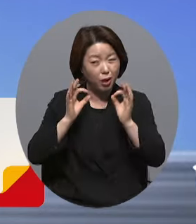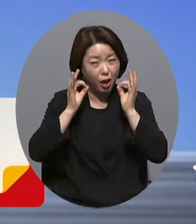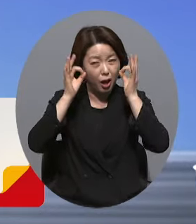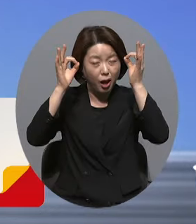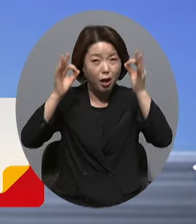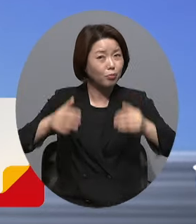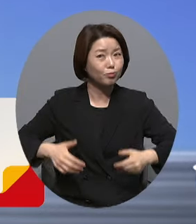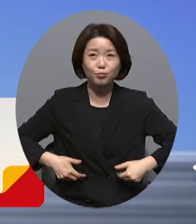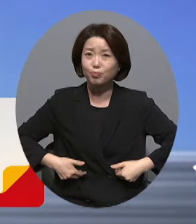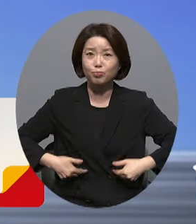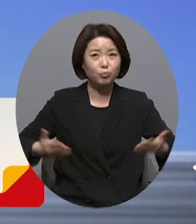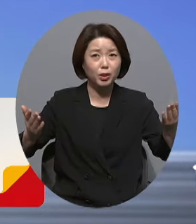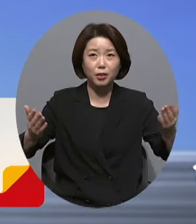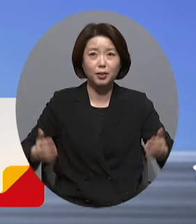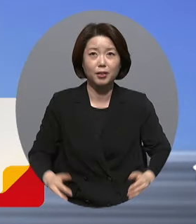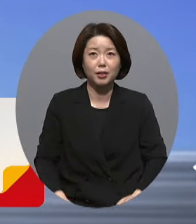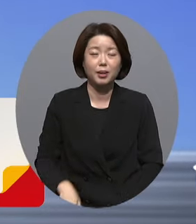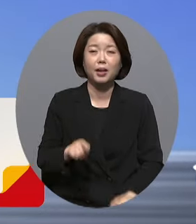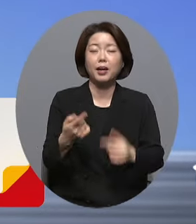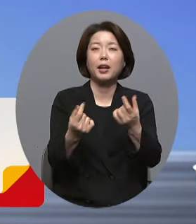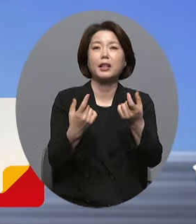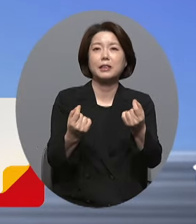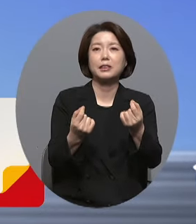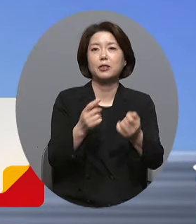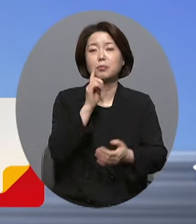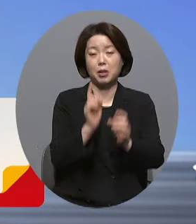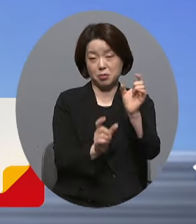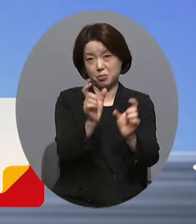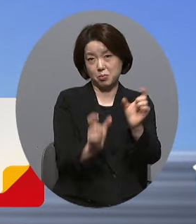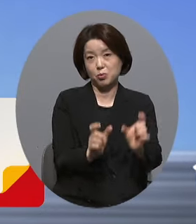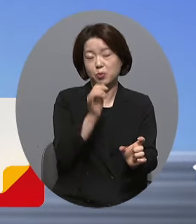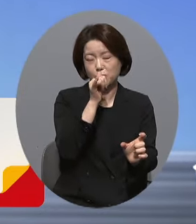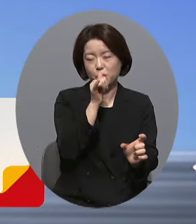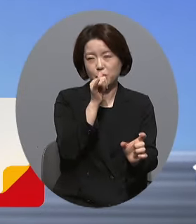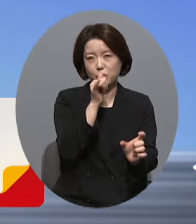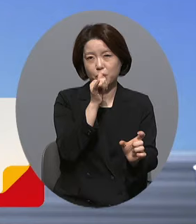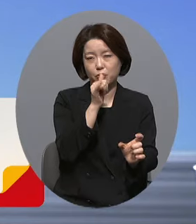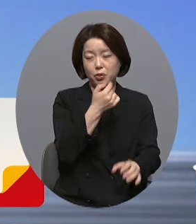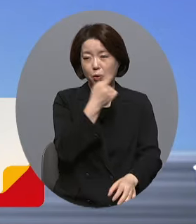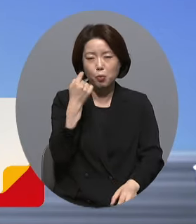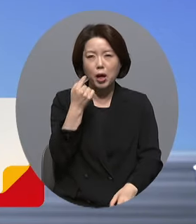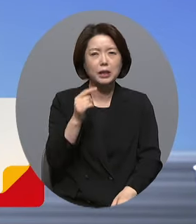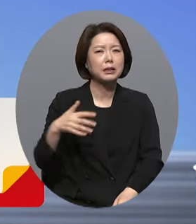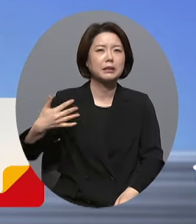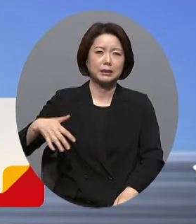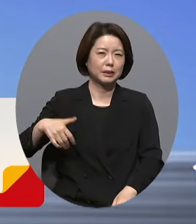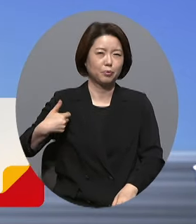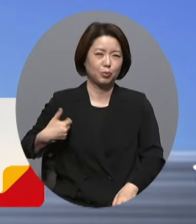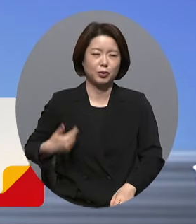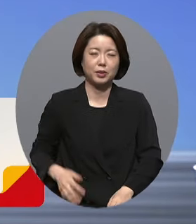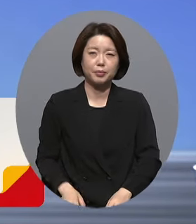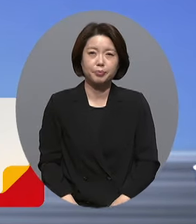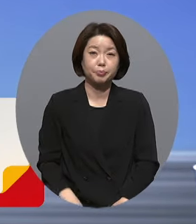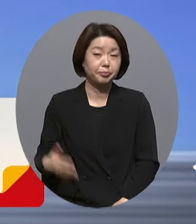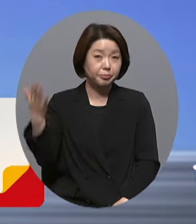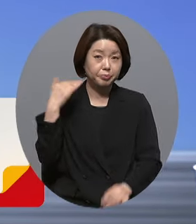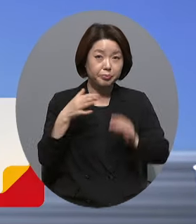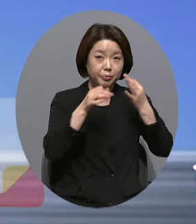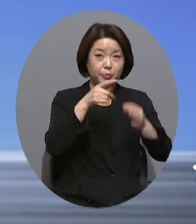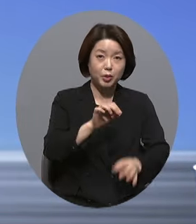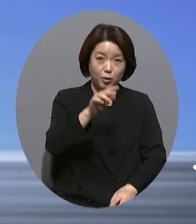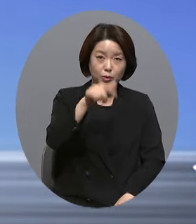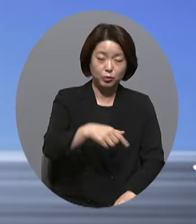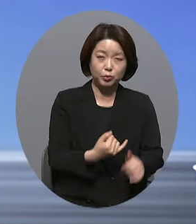애썼을 그런 이유가 있겠느냐 뭐 이런 말씀도 있던데요. 확인은 안 되고 있습니다. 당시 김정숙